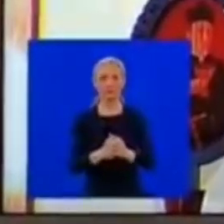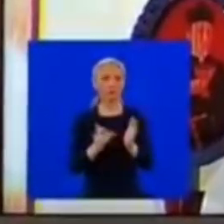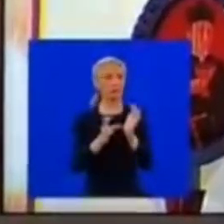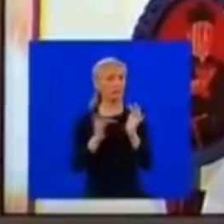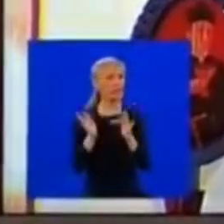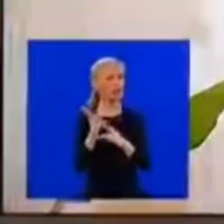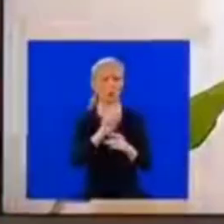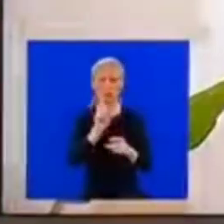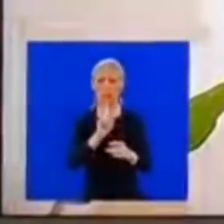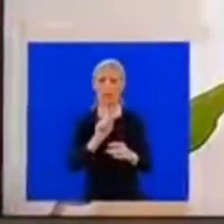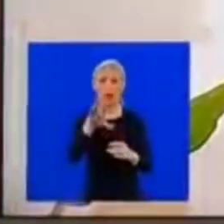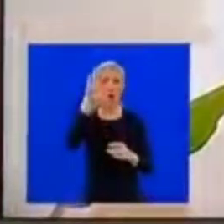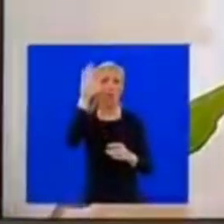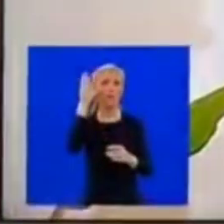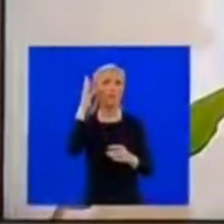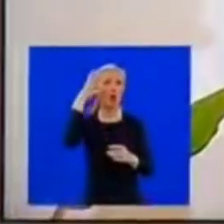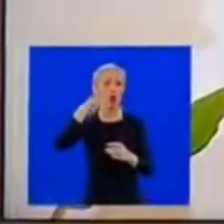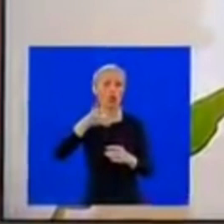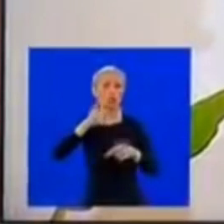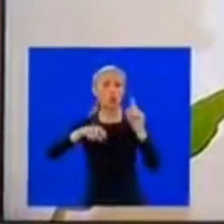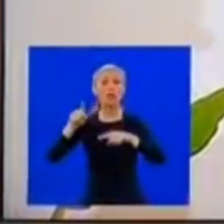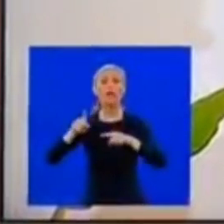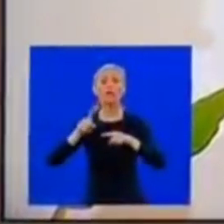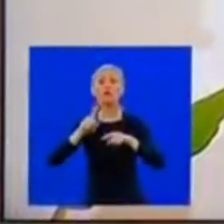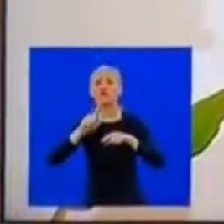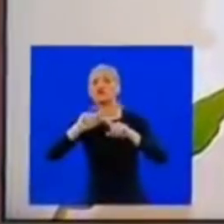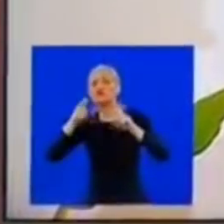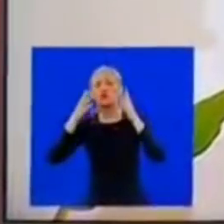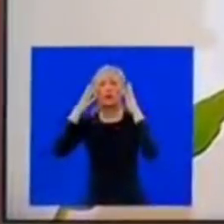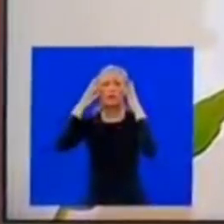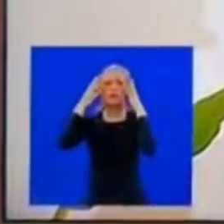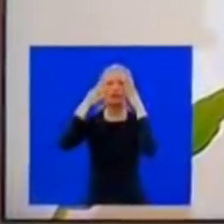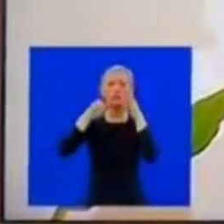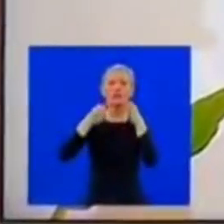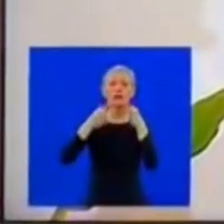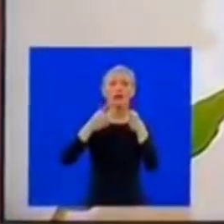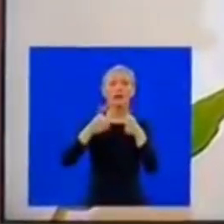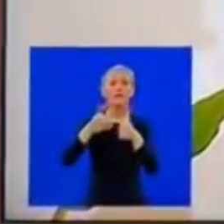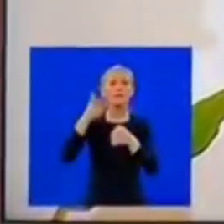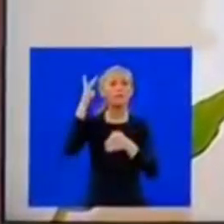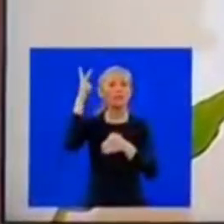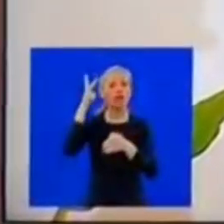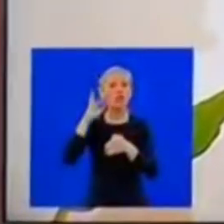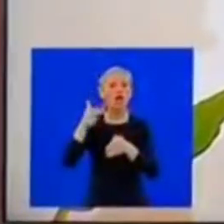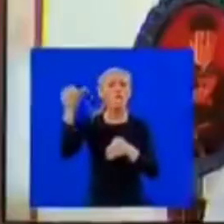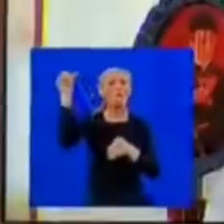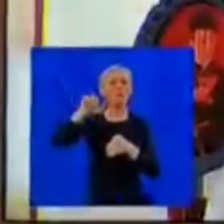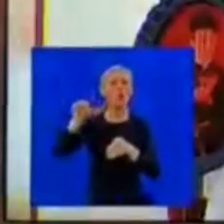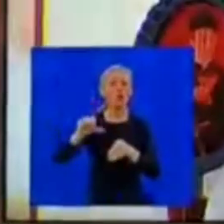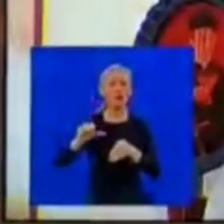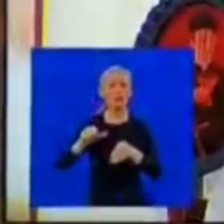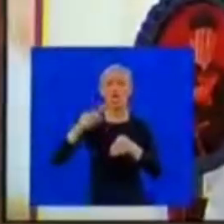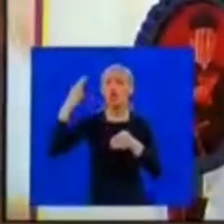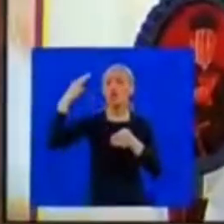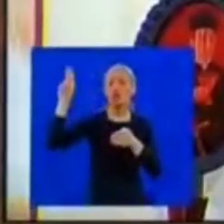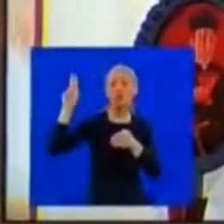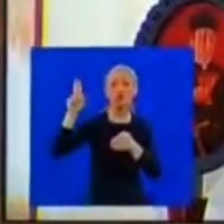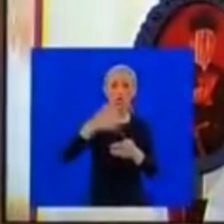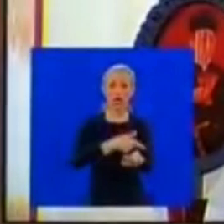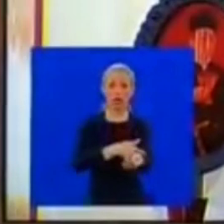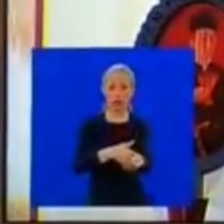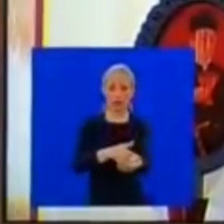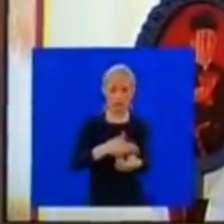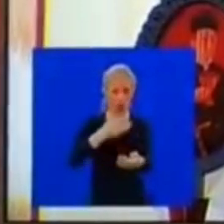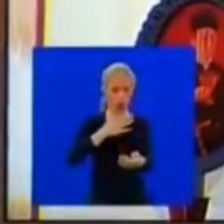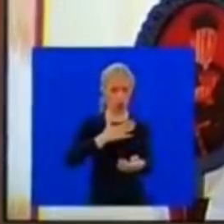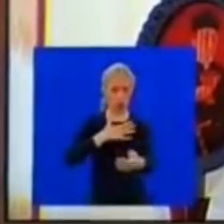Isus nije kao proroci nekim drugim religijama koji traže proljevanje tuđe krvi, nego svoju krv daje za